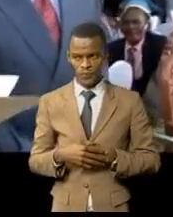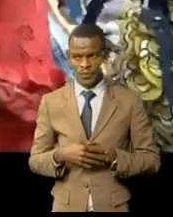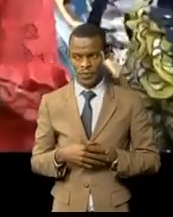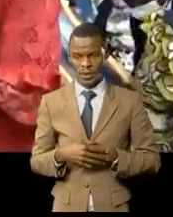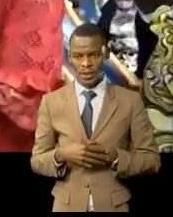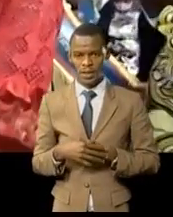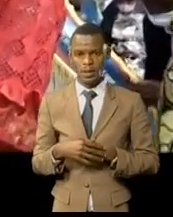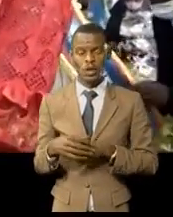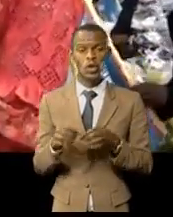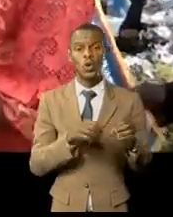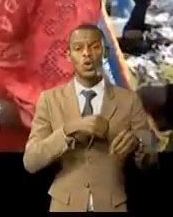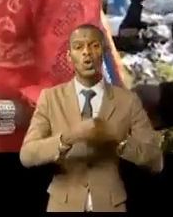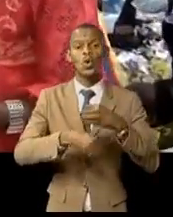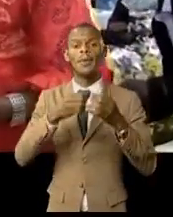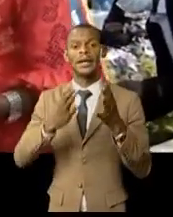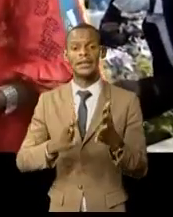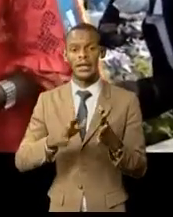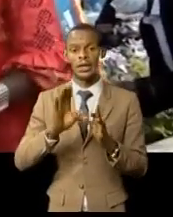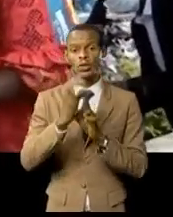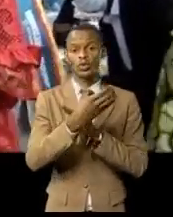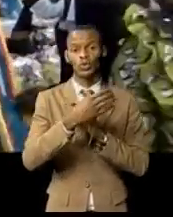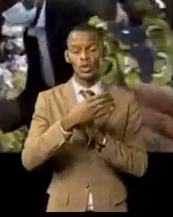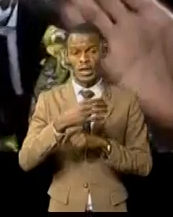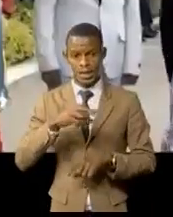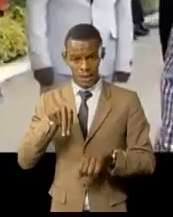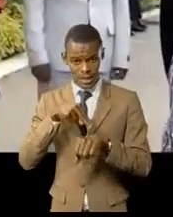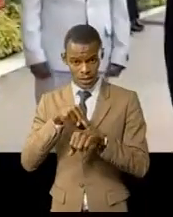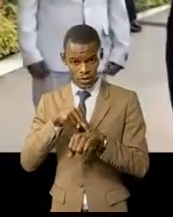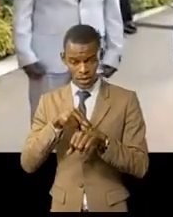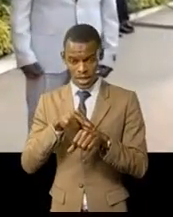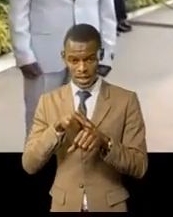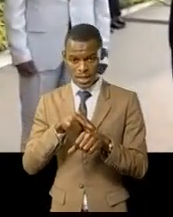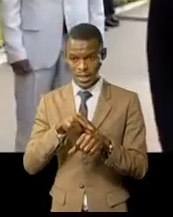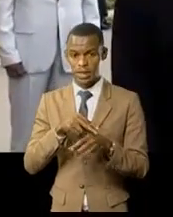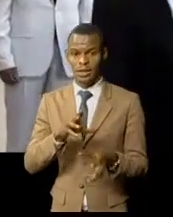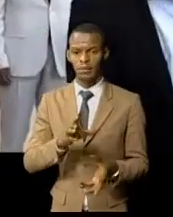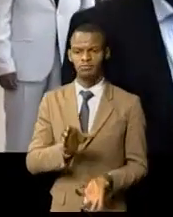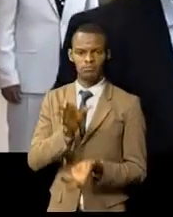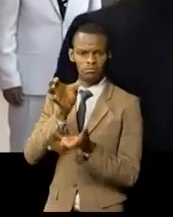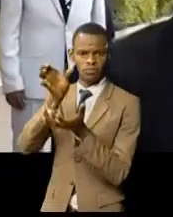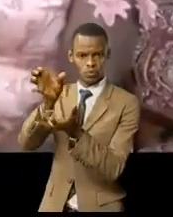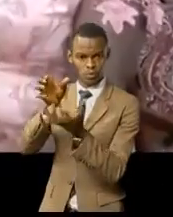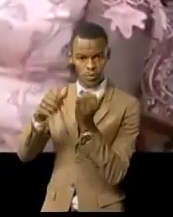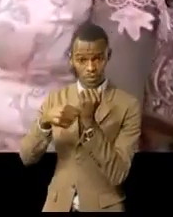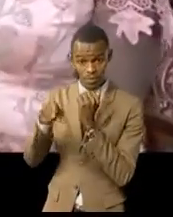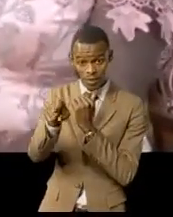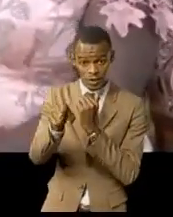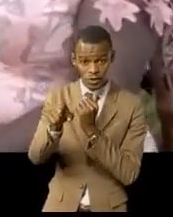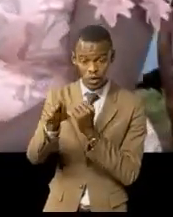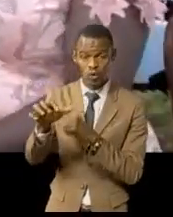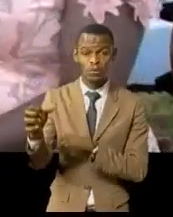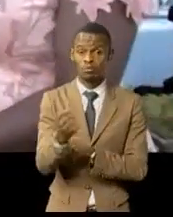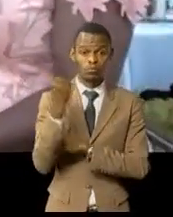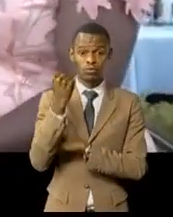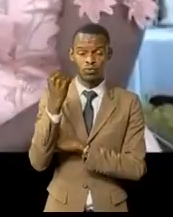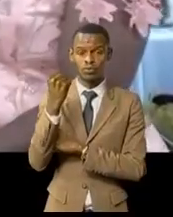culturel international, Modeste Tchomba Lomango, a octroyé aux lauréats sélectionnés par le jury les titres des ambassadeurs